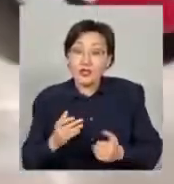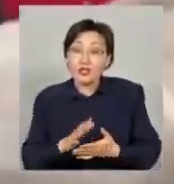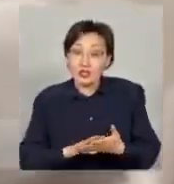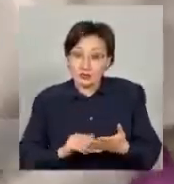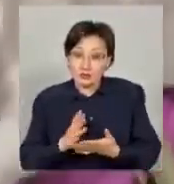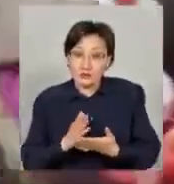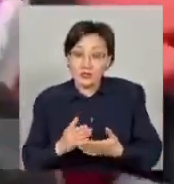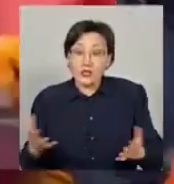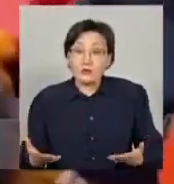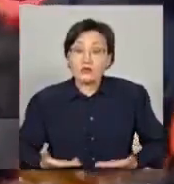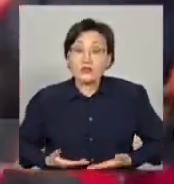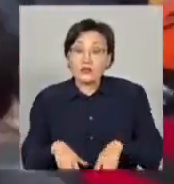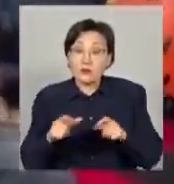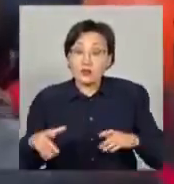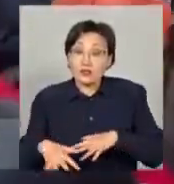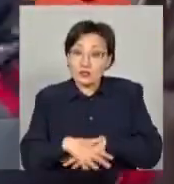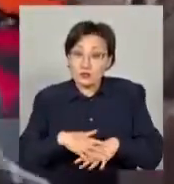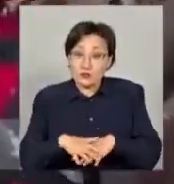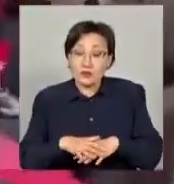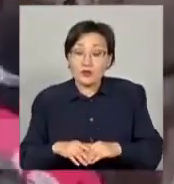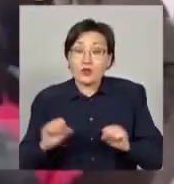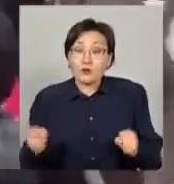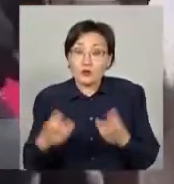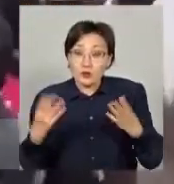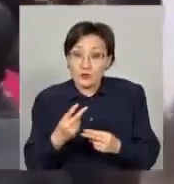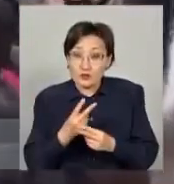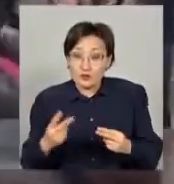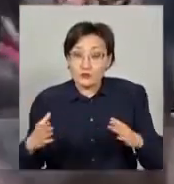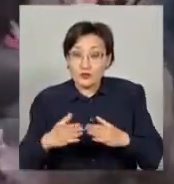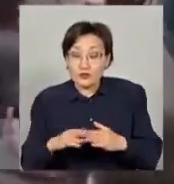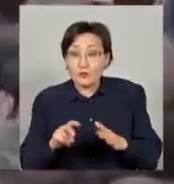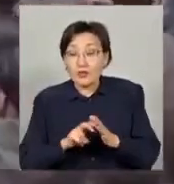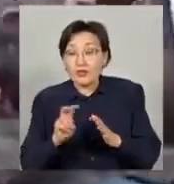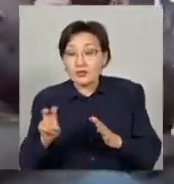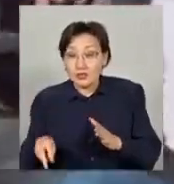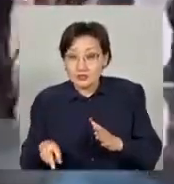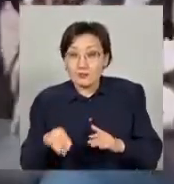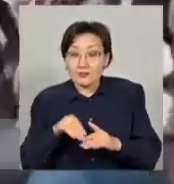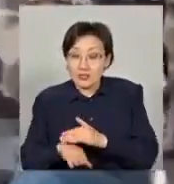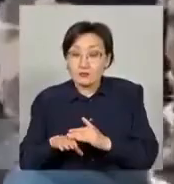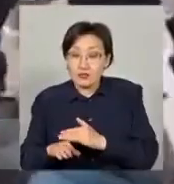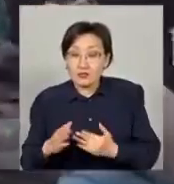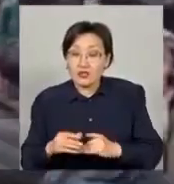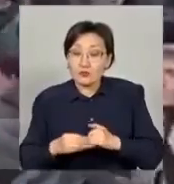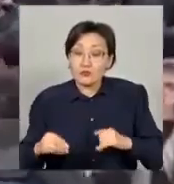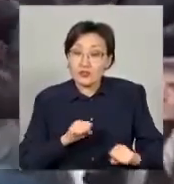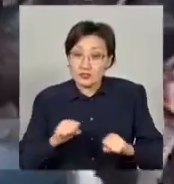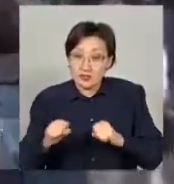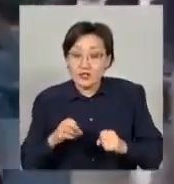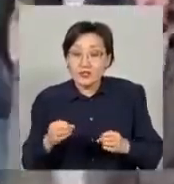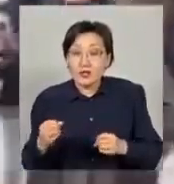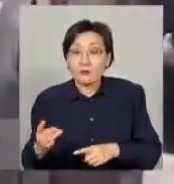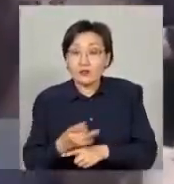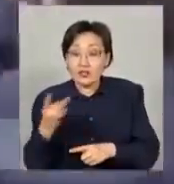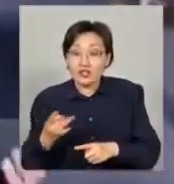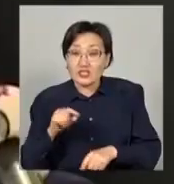жалғасуда. Ал аман қалған елді мекен халқы күннің суығына қарамастан үйлерін тастап кетіп жатқан көрінеді. Себебі жер сілкінісі тағы